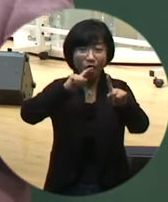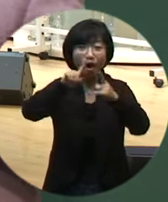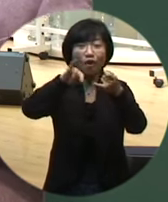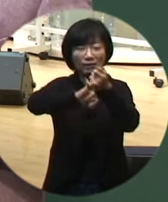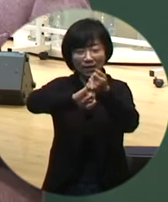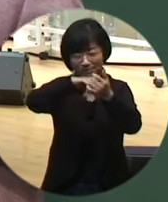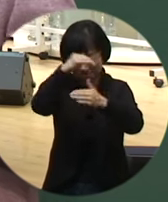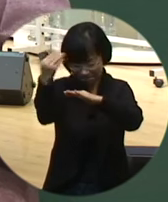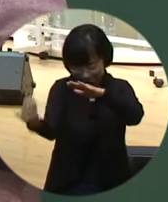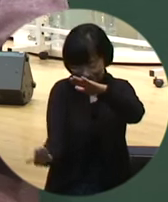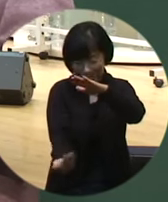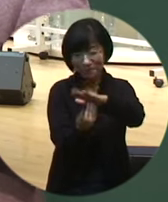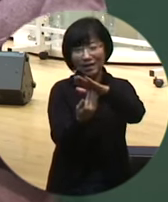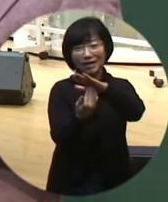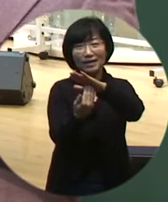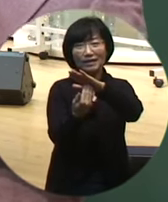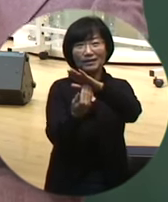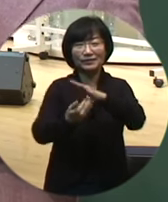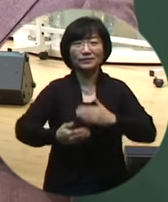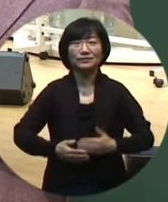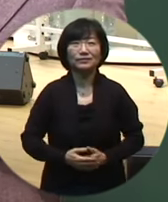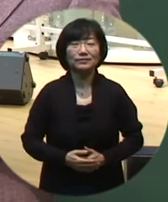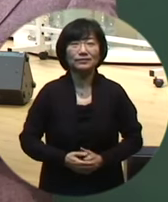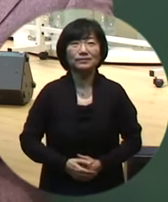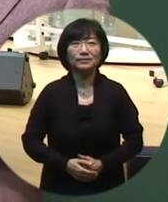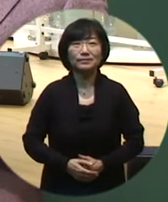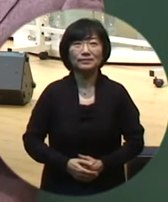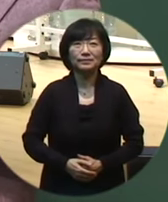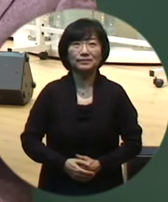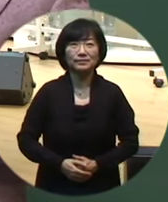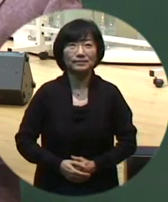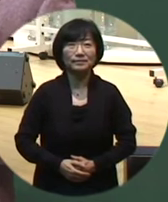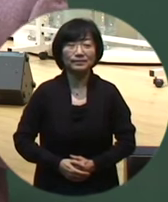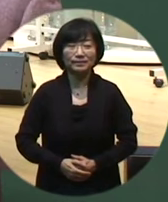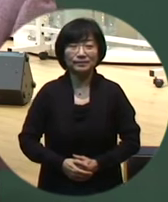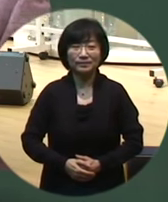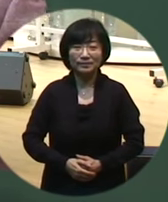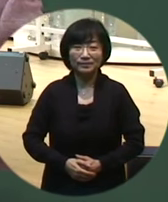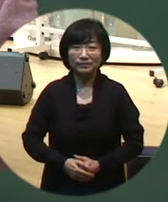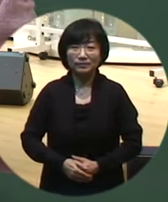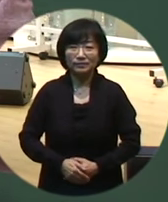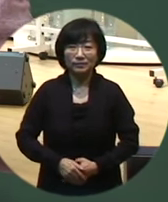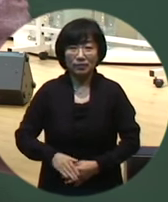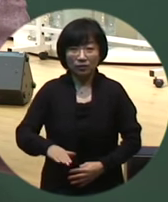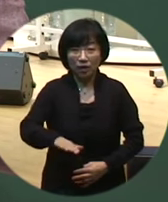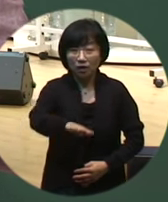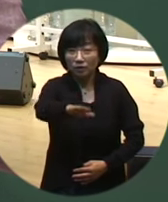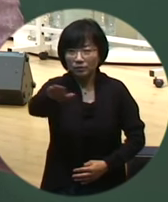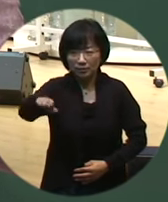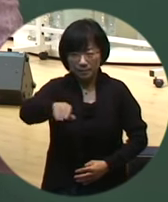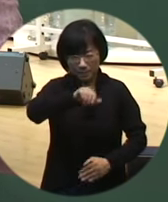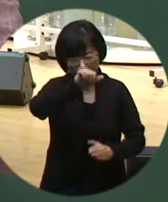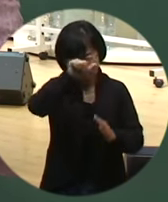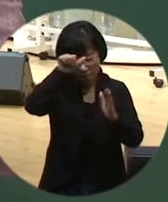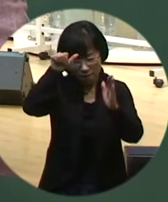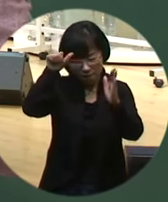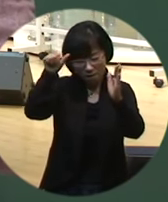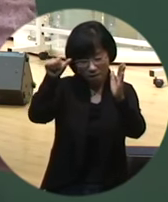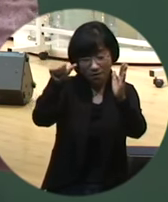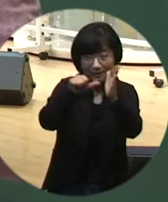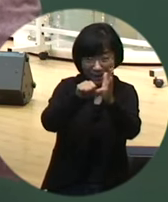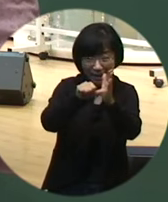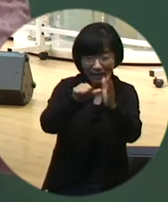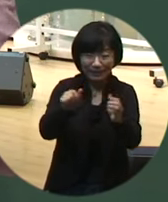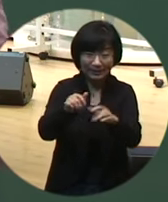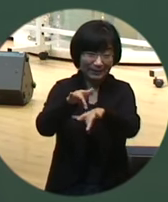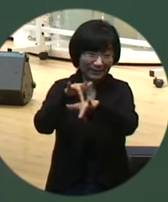The moment we hold on to the gospel, the covenant of Genesis 3:15 is fulfilled. 여러분 평생을 놓고 사단이 여러분 가까이 올 수가 없어요. Throughout your